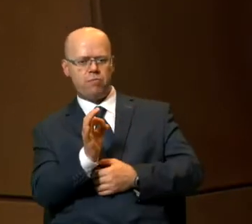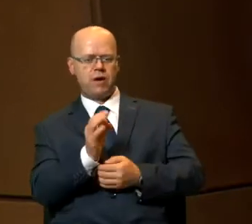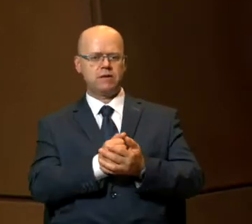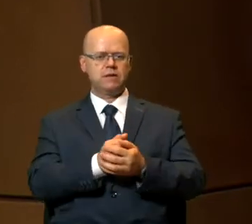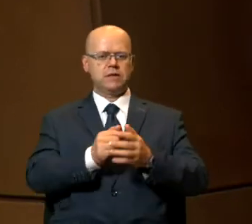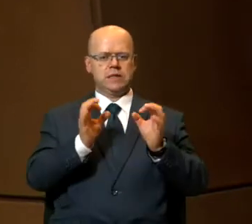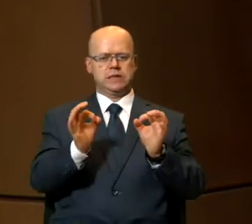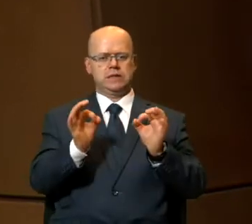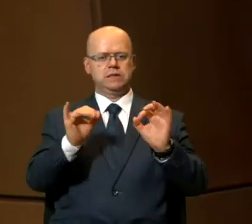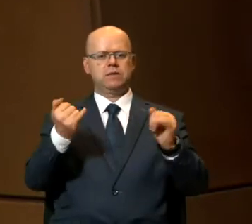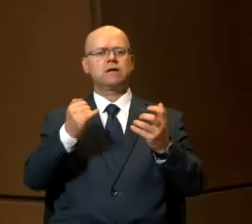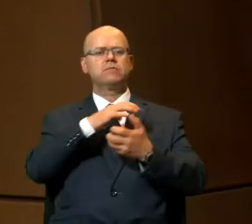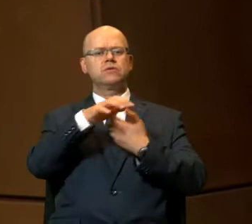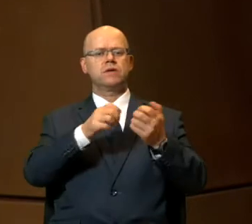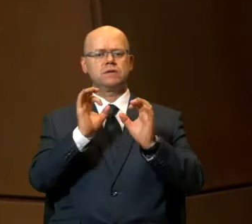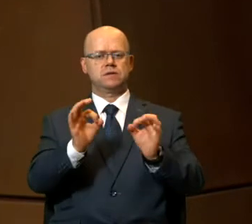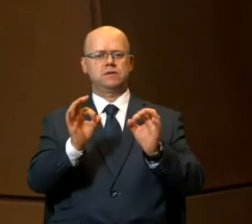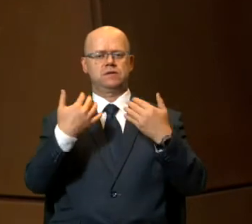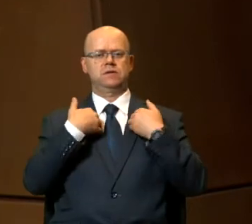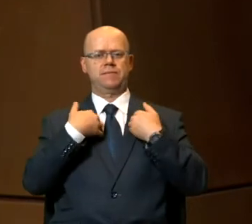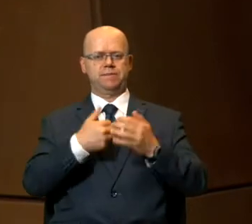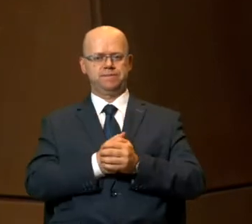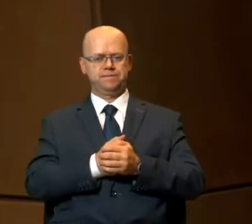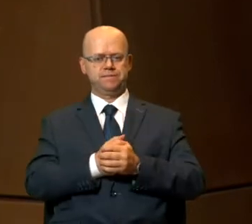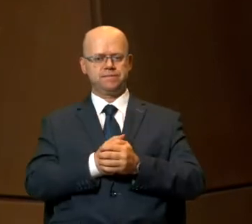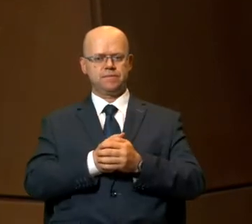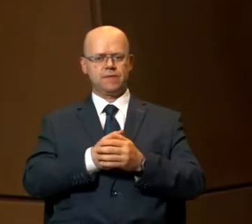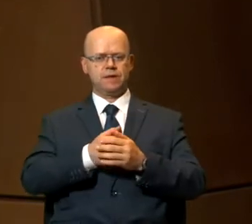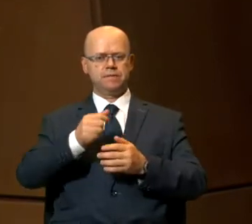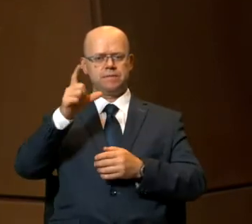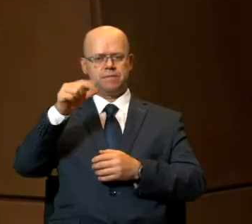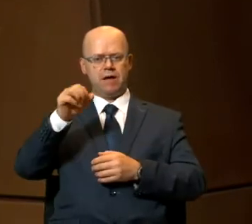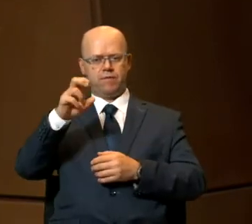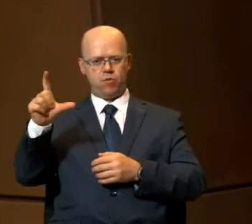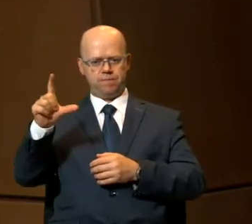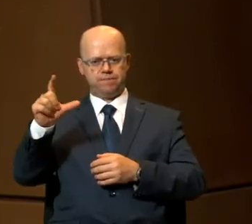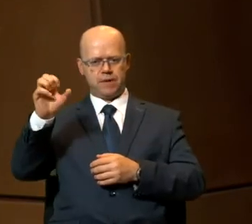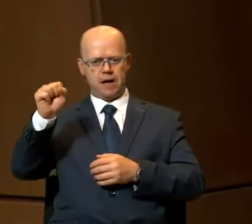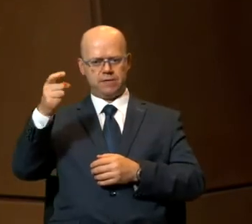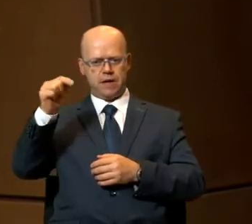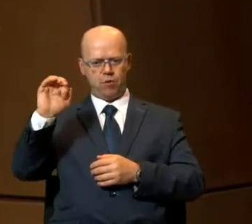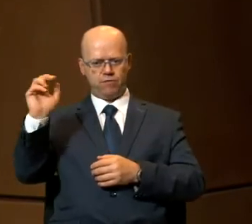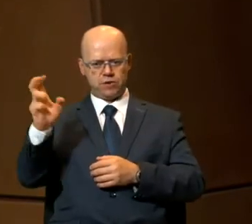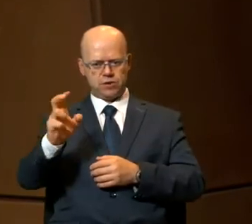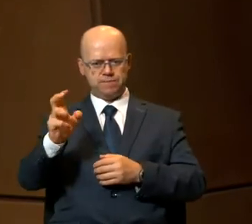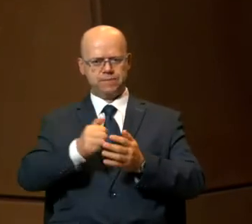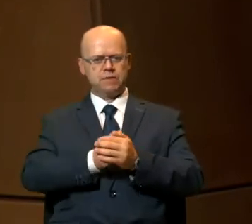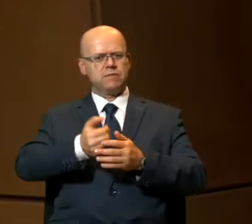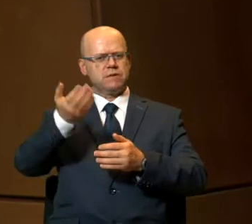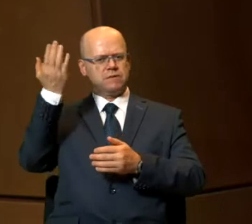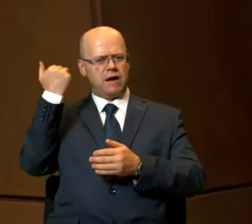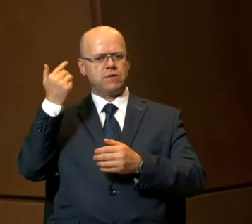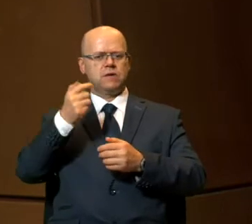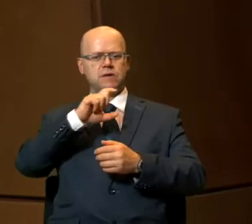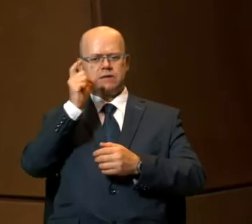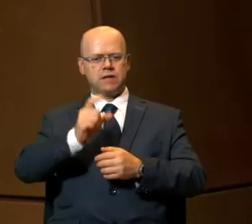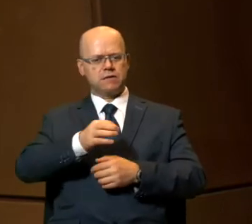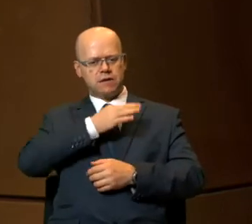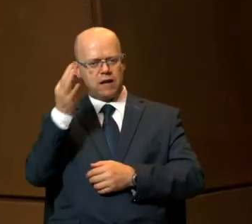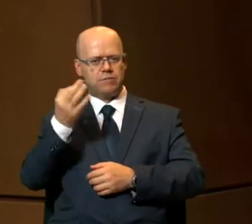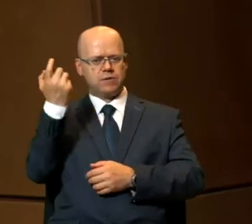żyjemy. Paweł Adamowicz miał wielką świadomość, że Gdańsk w swoich najlepszych czasach myślał